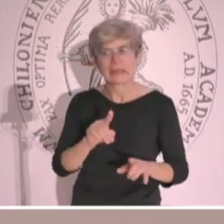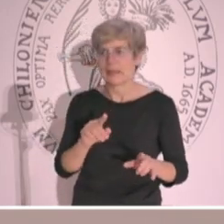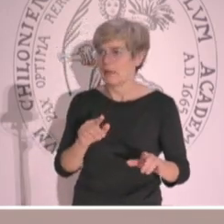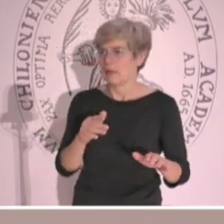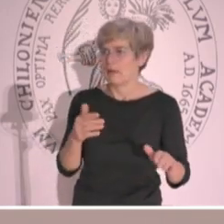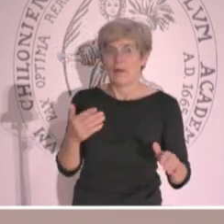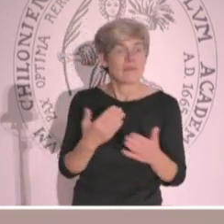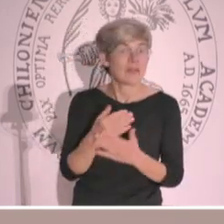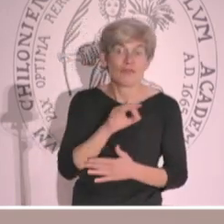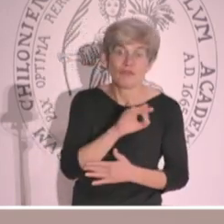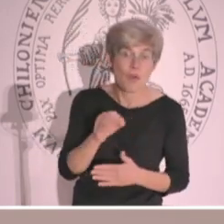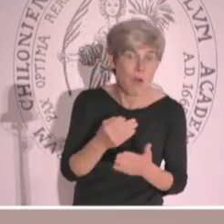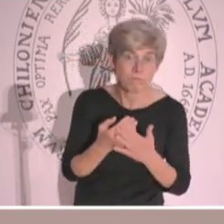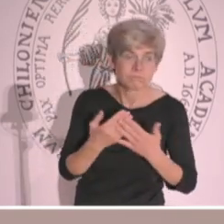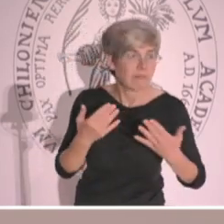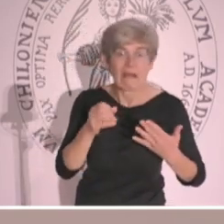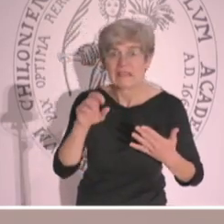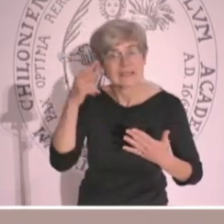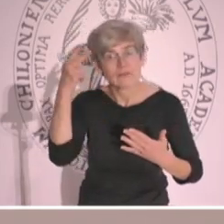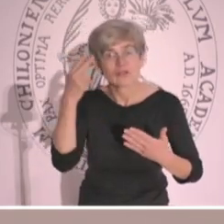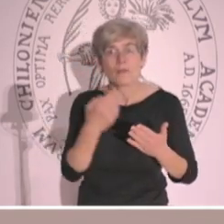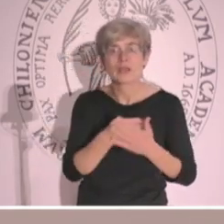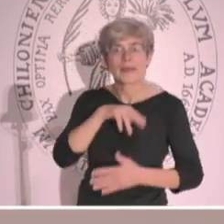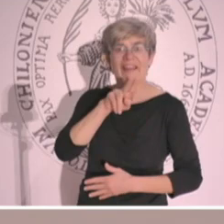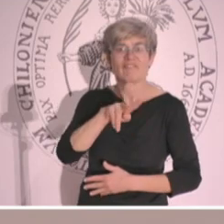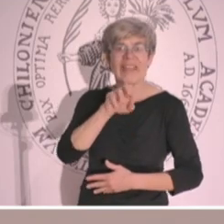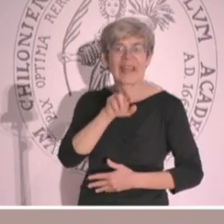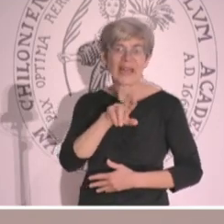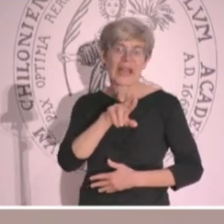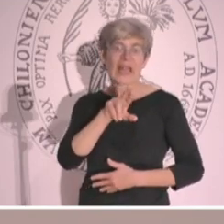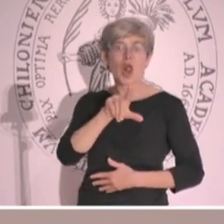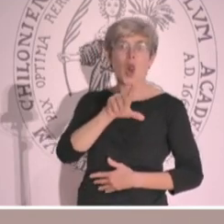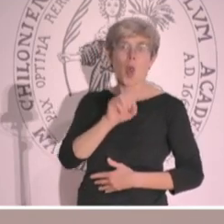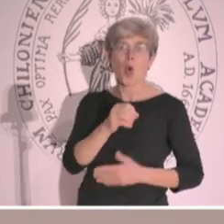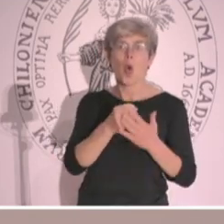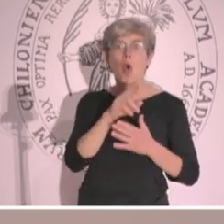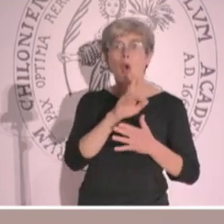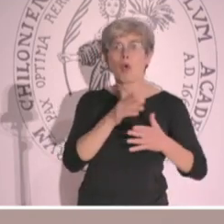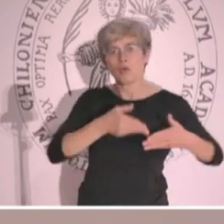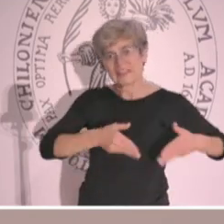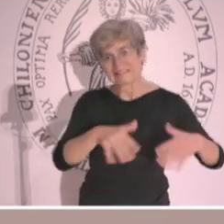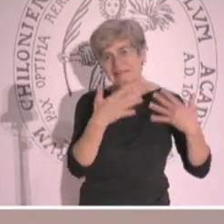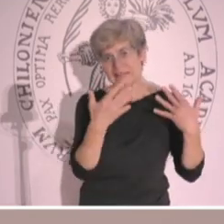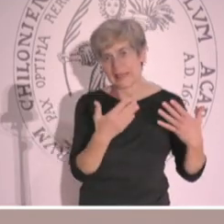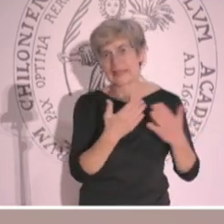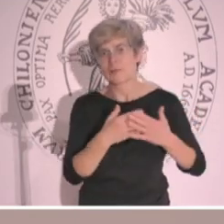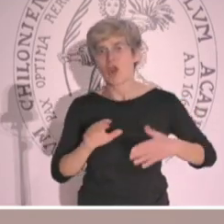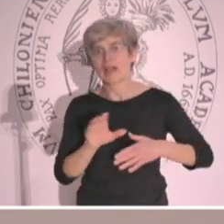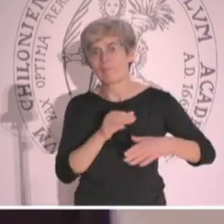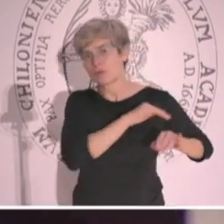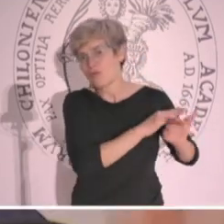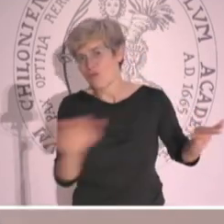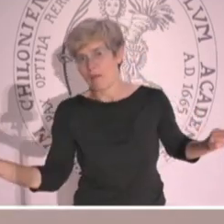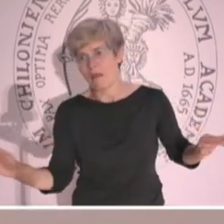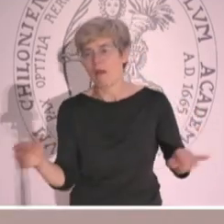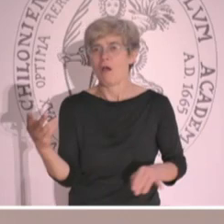10, die direkt über den Campus läuft, oder die Start-up-Szene oder die mittlerweile wirklich großartige Kiellinie, in der man im Sommer, also